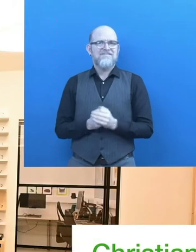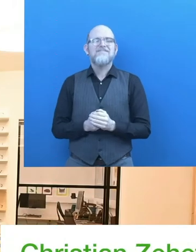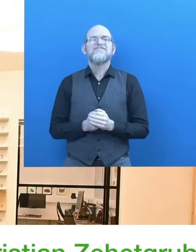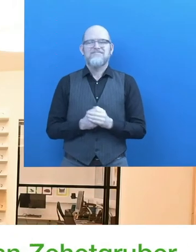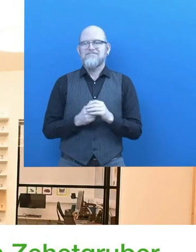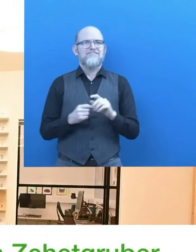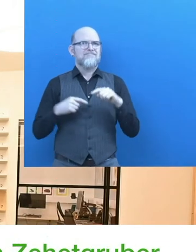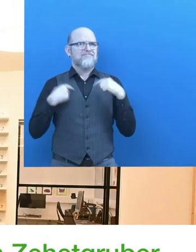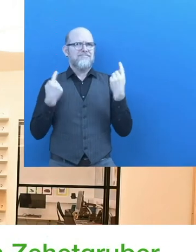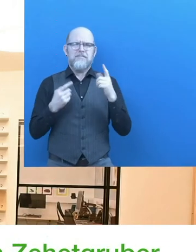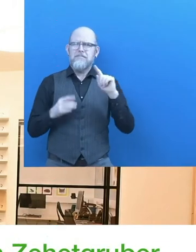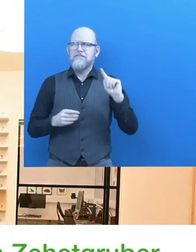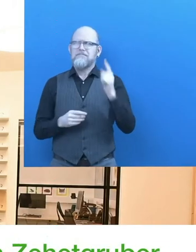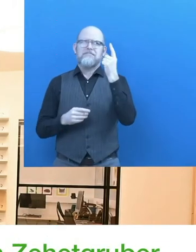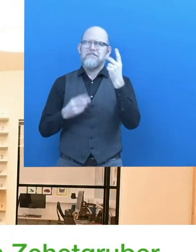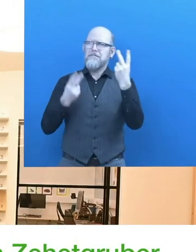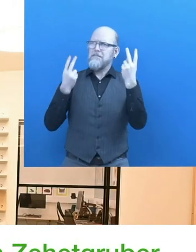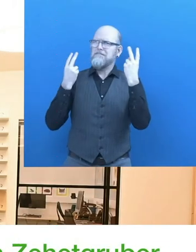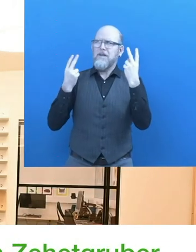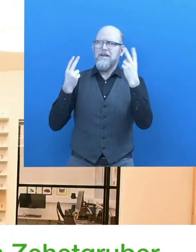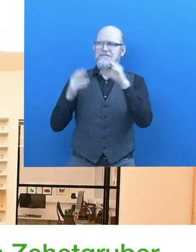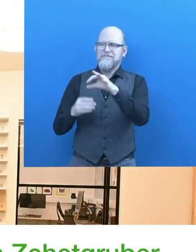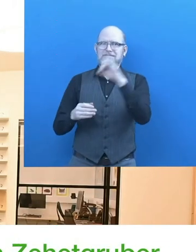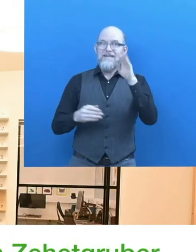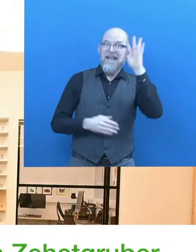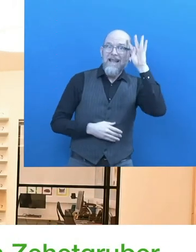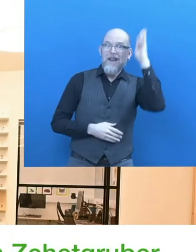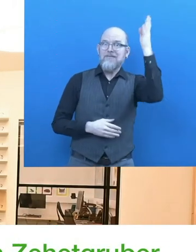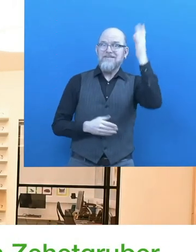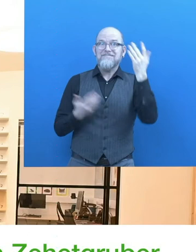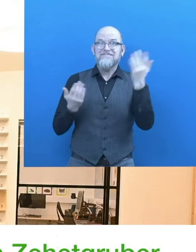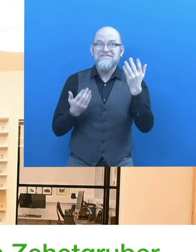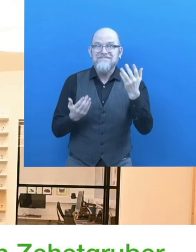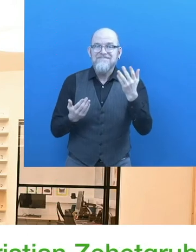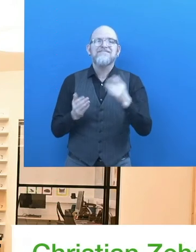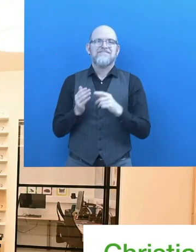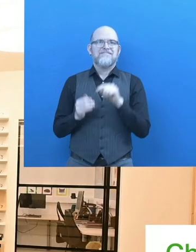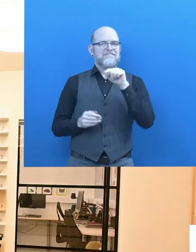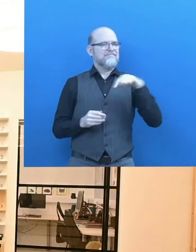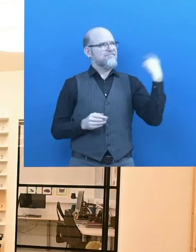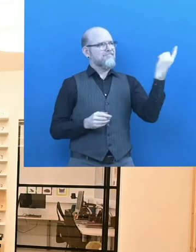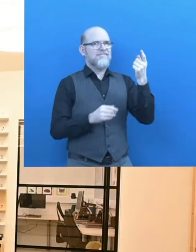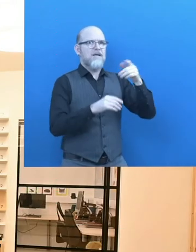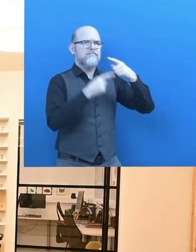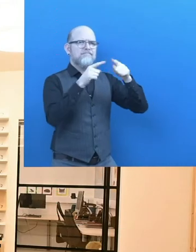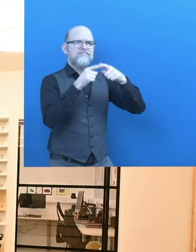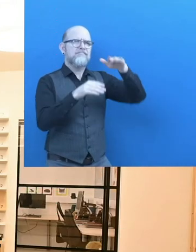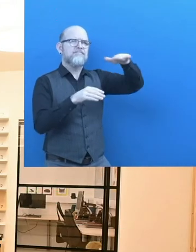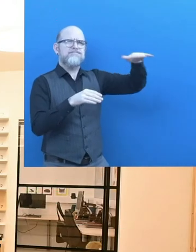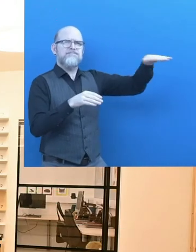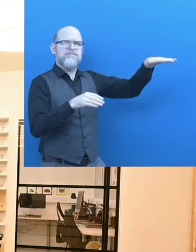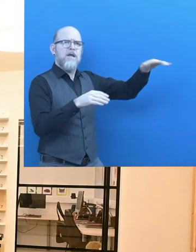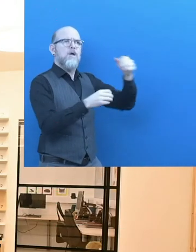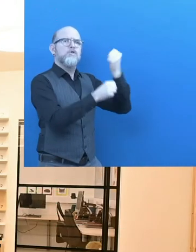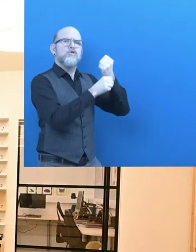Die wesentlichen Elemente dieser Innovation sind, dass wir alle wesentlichen Bereiche, alle wesentlichen Professionen, die es